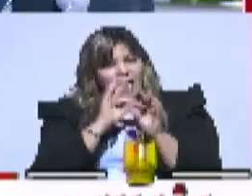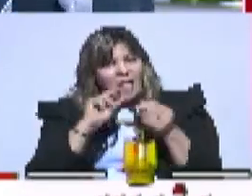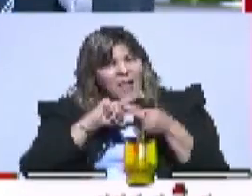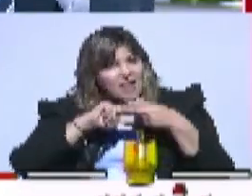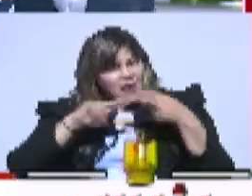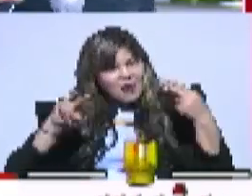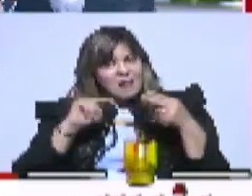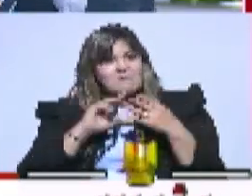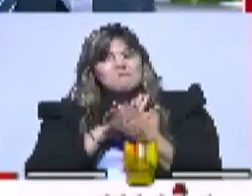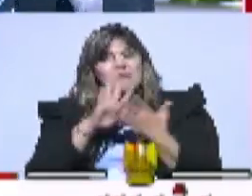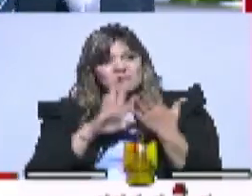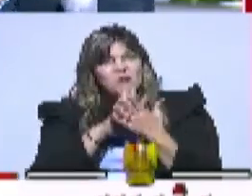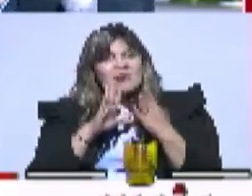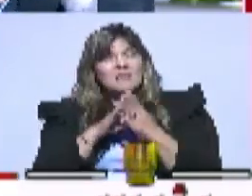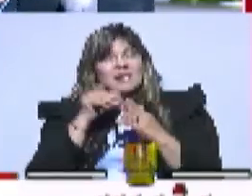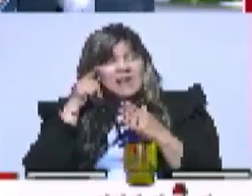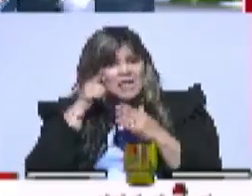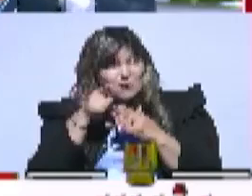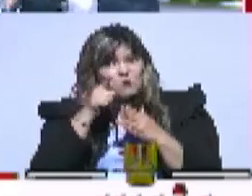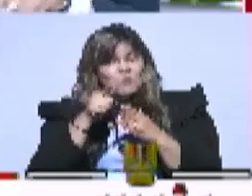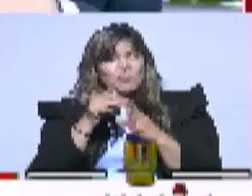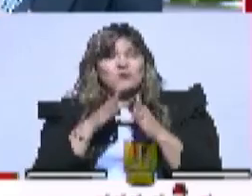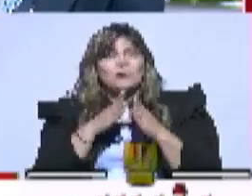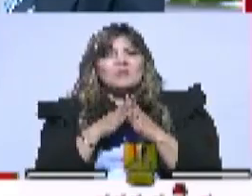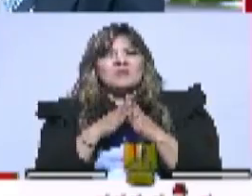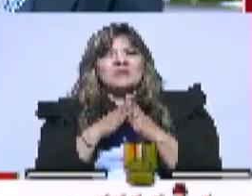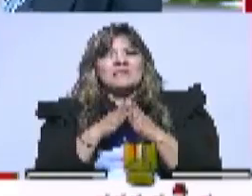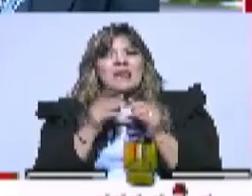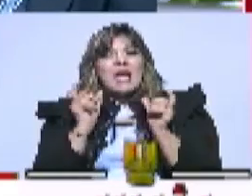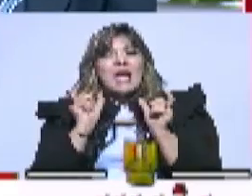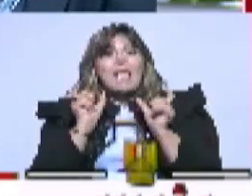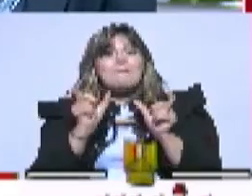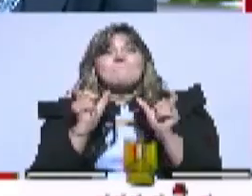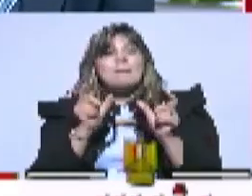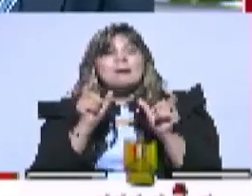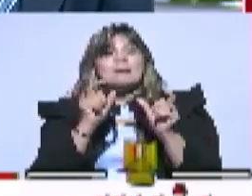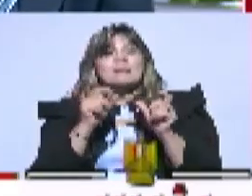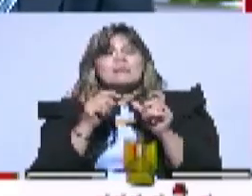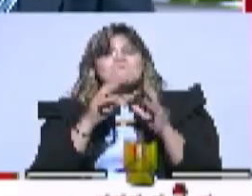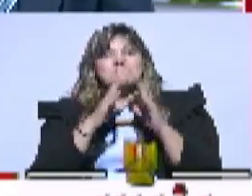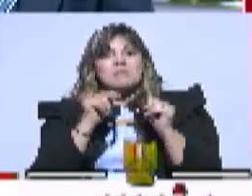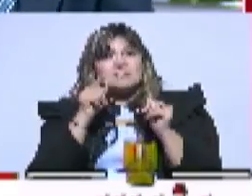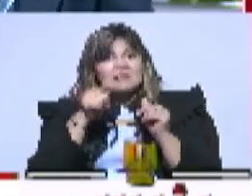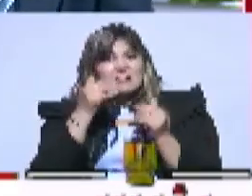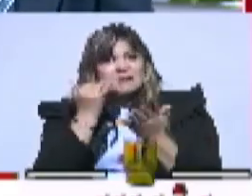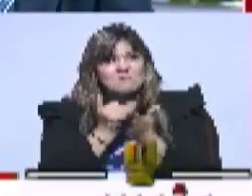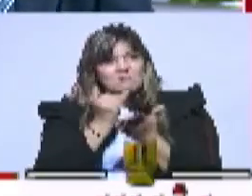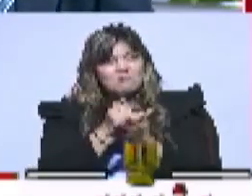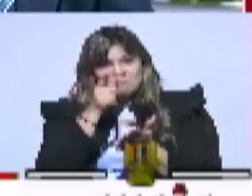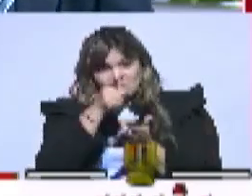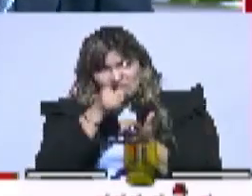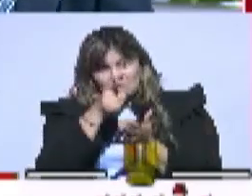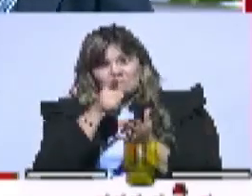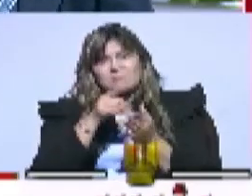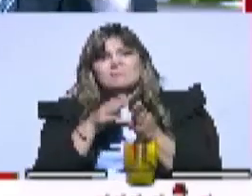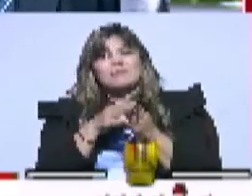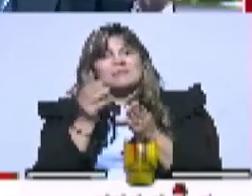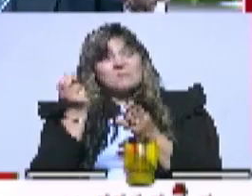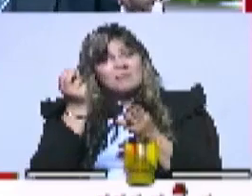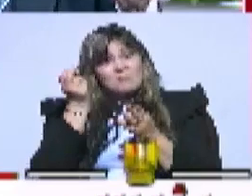مشاكلها. انتوا اصحاب حماية الامن القومي عليكم انتوا